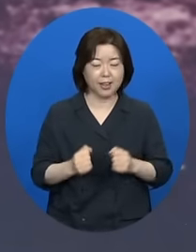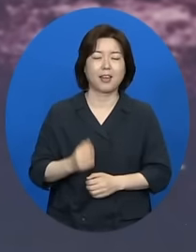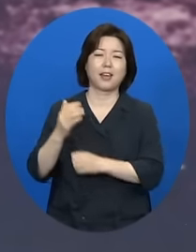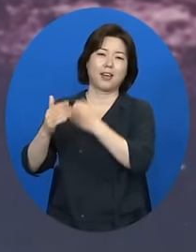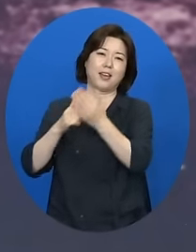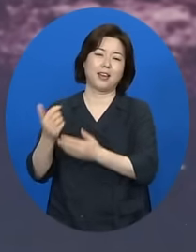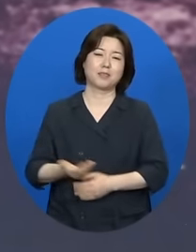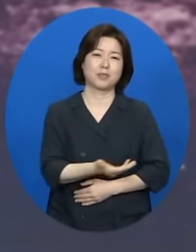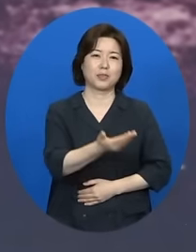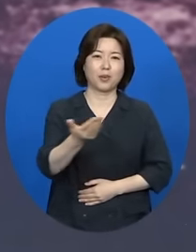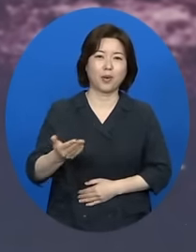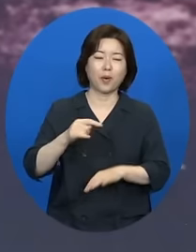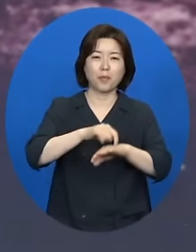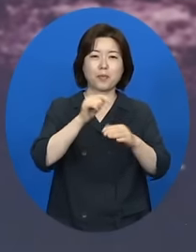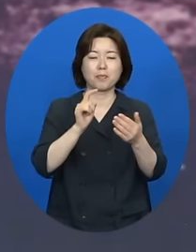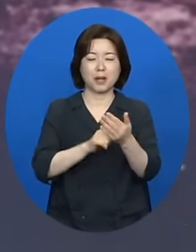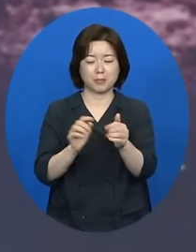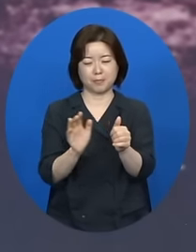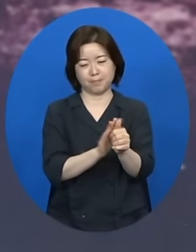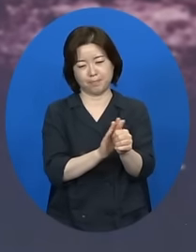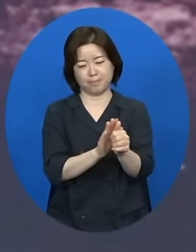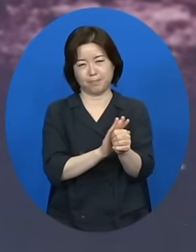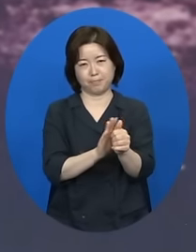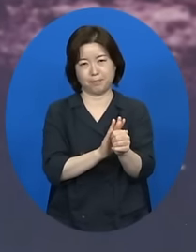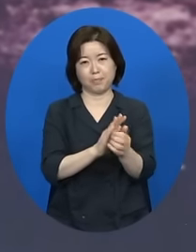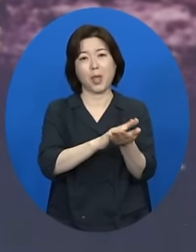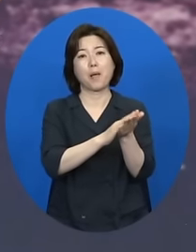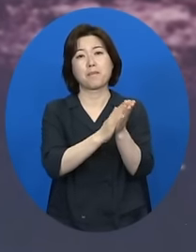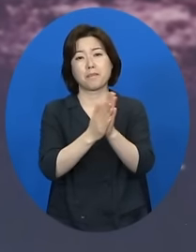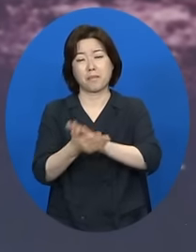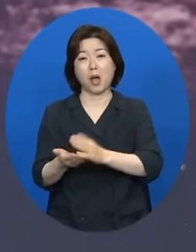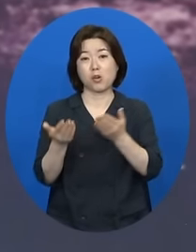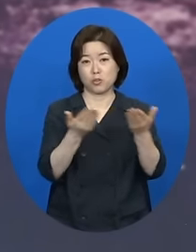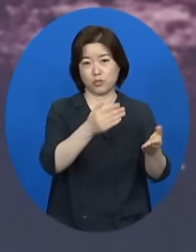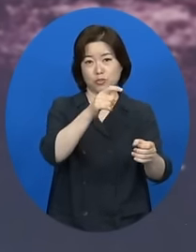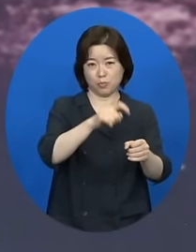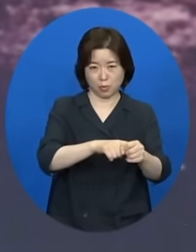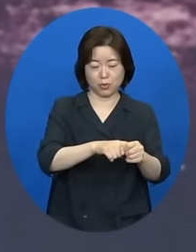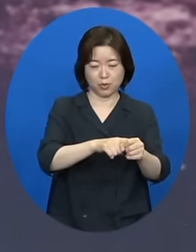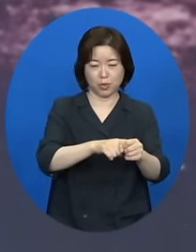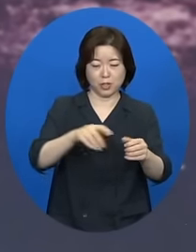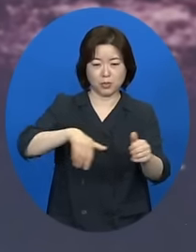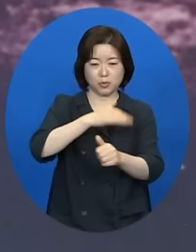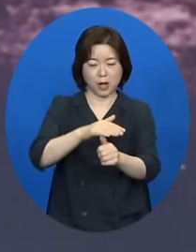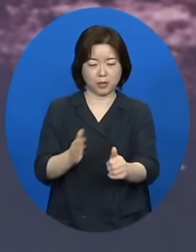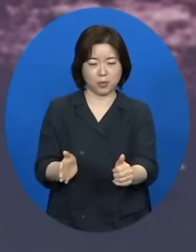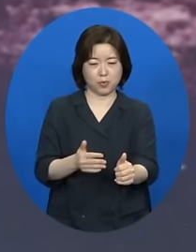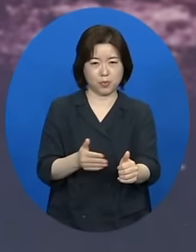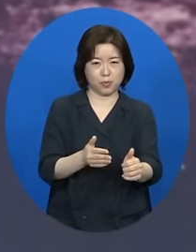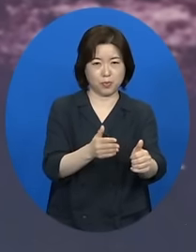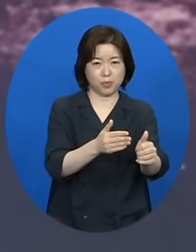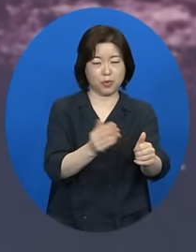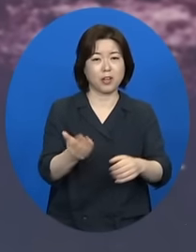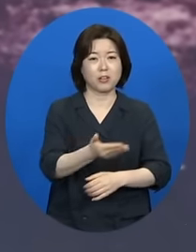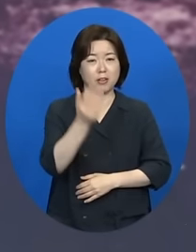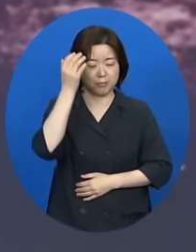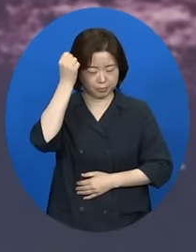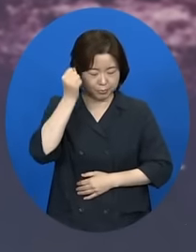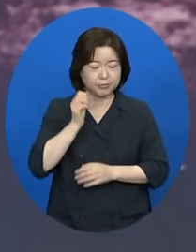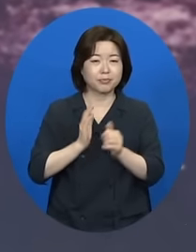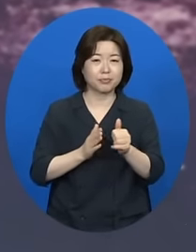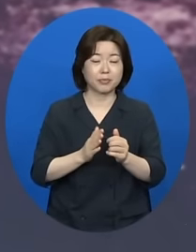여러분들의 마음을 만지시고 변화시키기 위하여서 그 환경 속으로 몰고 가셨음을 여러분은 아셔야 됩니다.